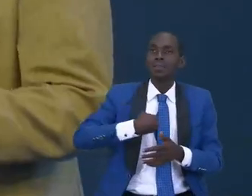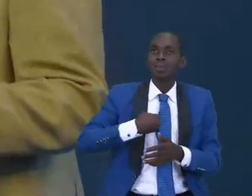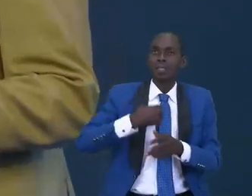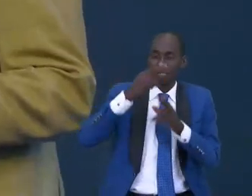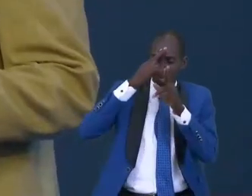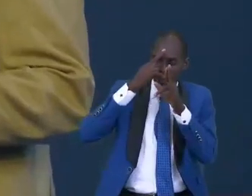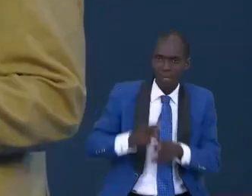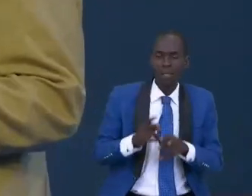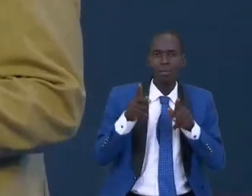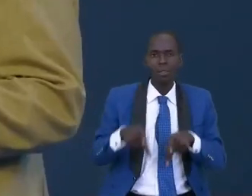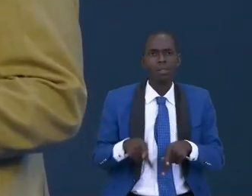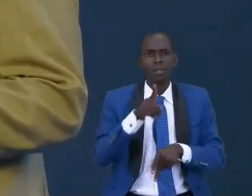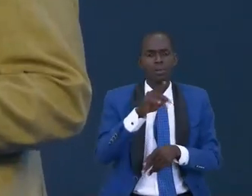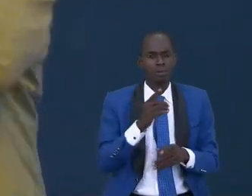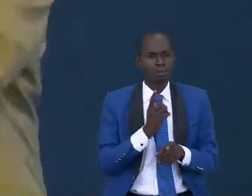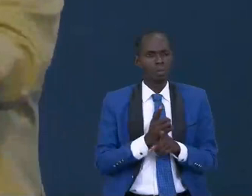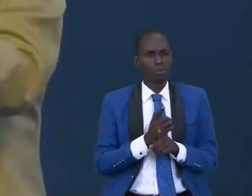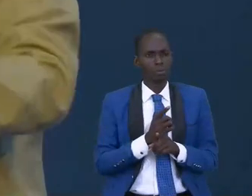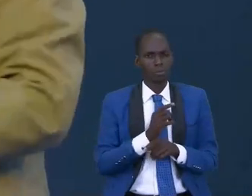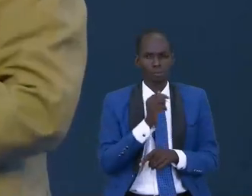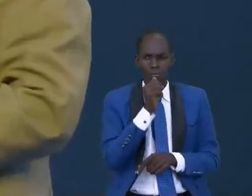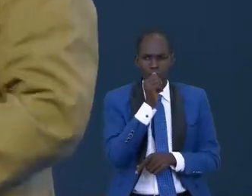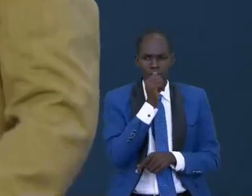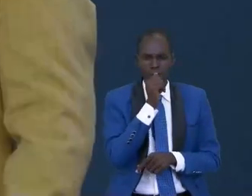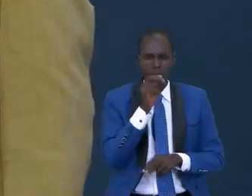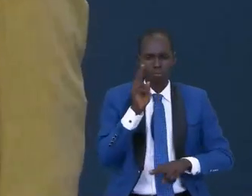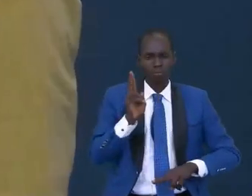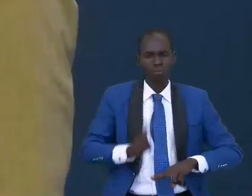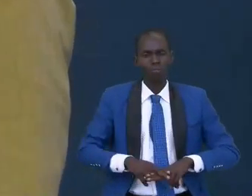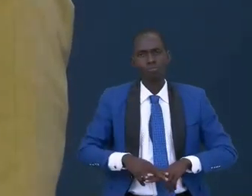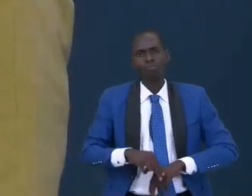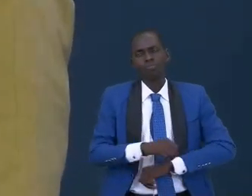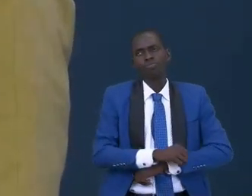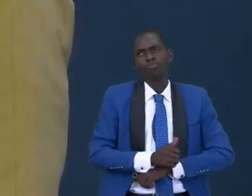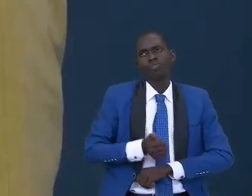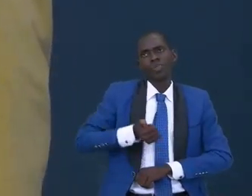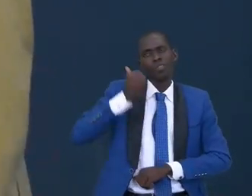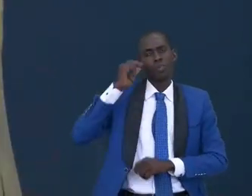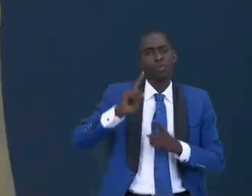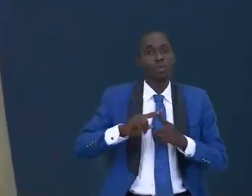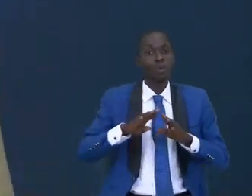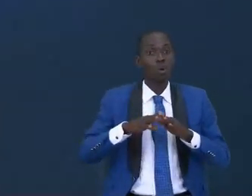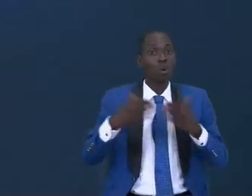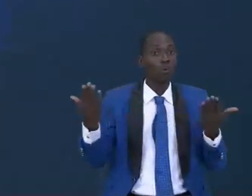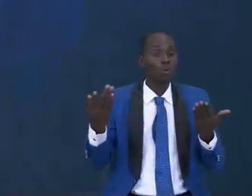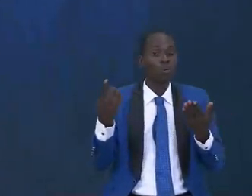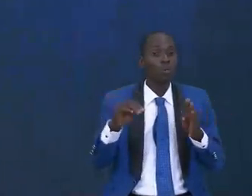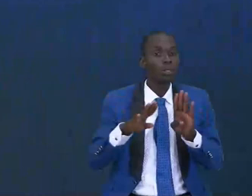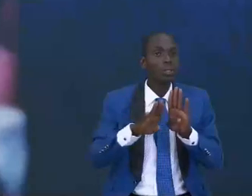personne. Et puis tu ne réponds plus et tu es assis là-bas. La porte fermée,